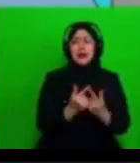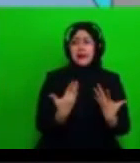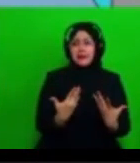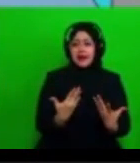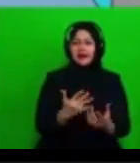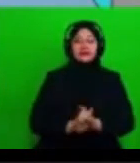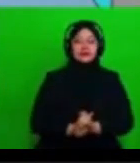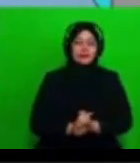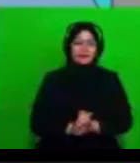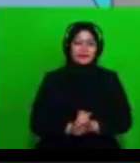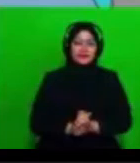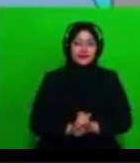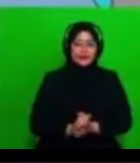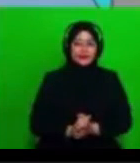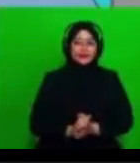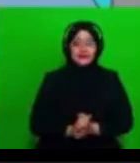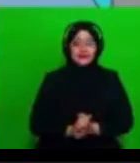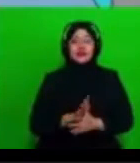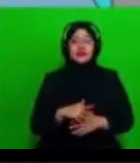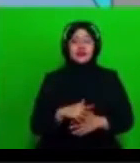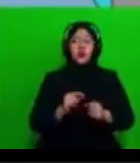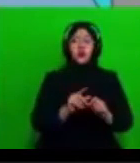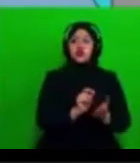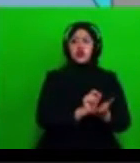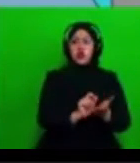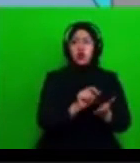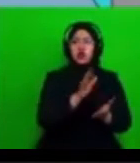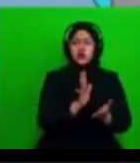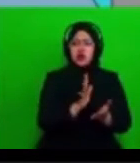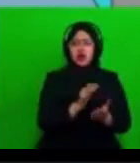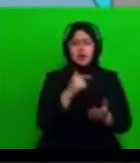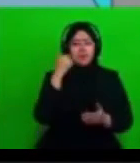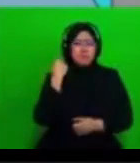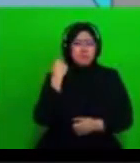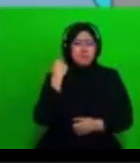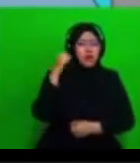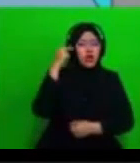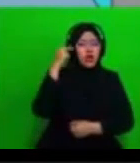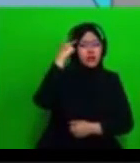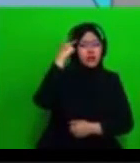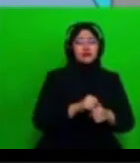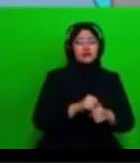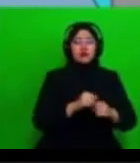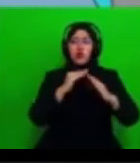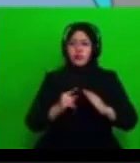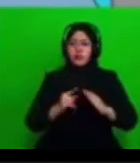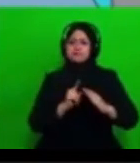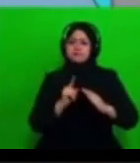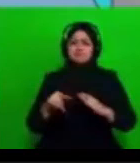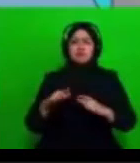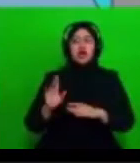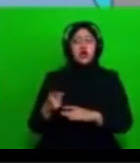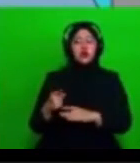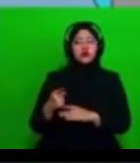dapat dipraktikkan pula di rumah. Oleh karena itu, sangat dibutuhkan kerjasama antara orang